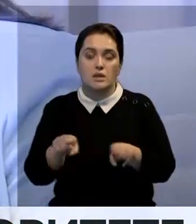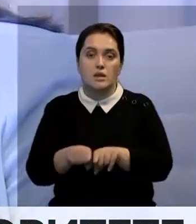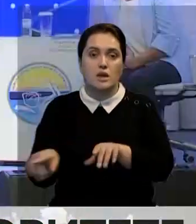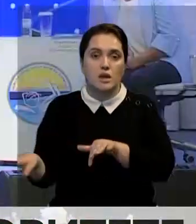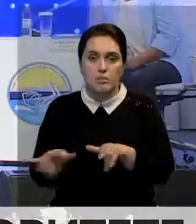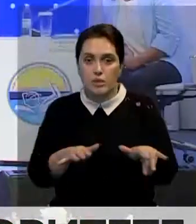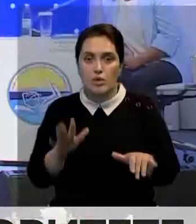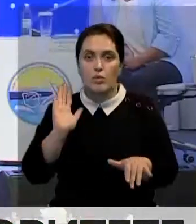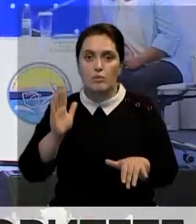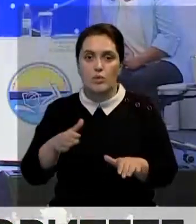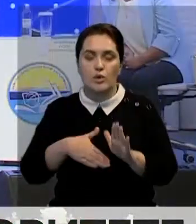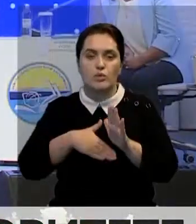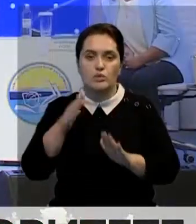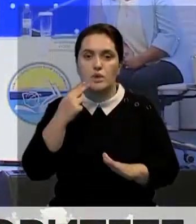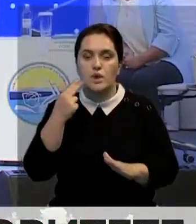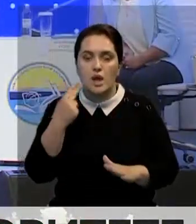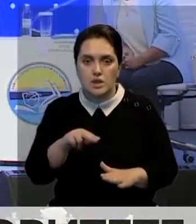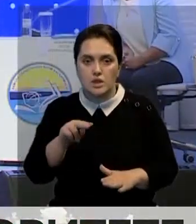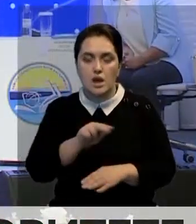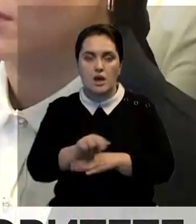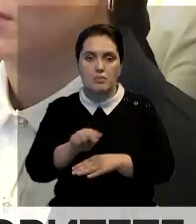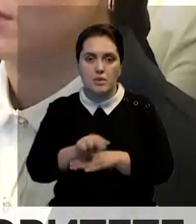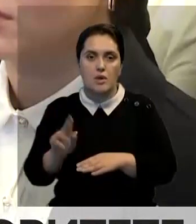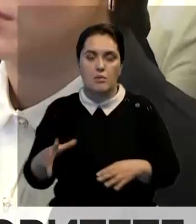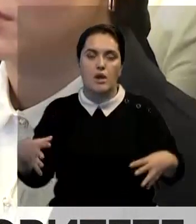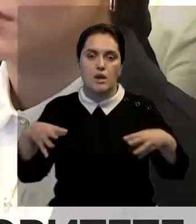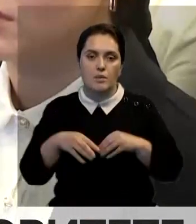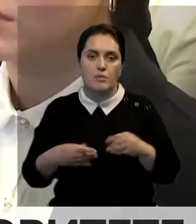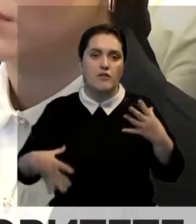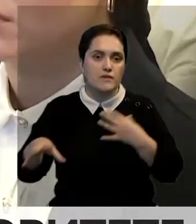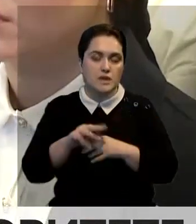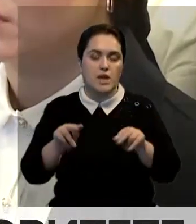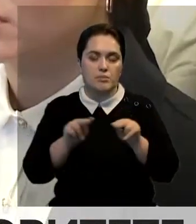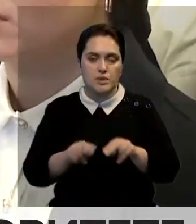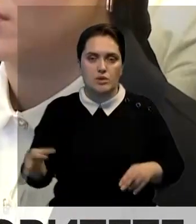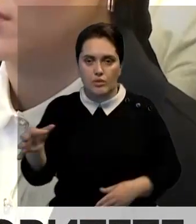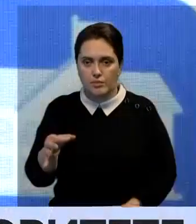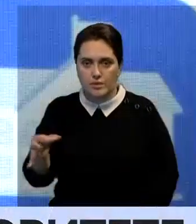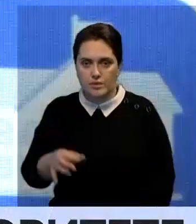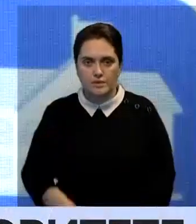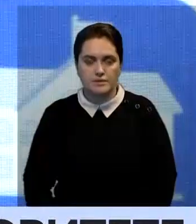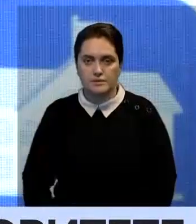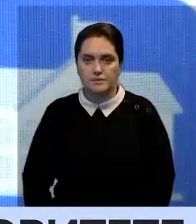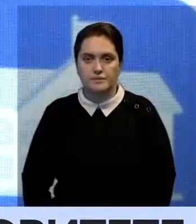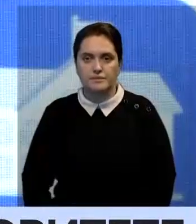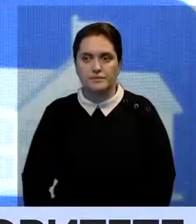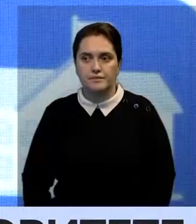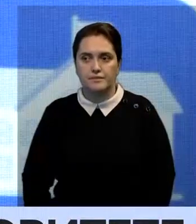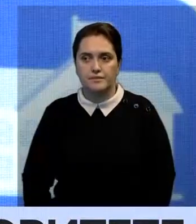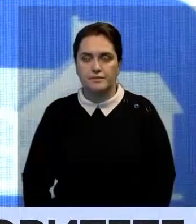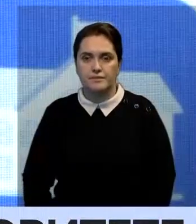регионе намерены повысить качество образования. Такая цель должна объединить всех педагогов области, отметили местные власти.